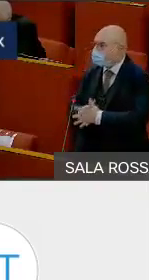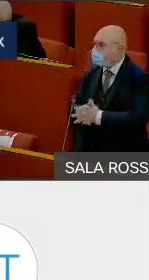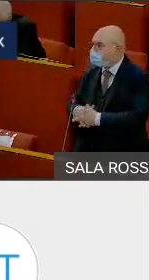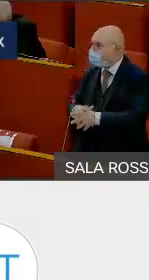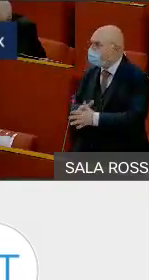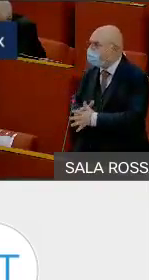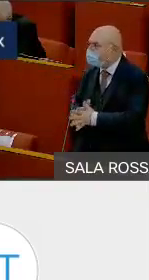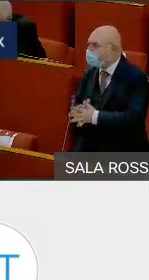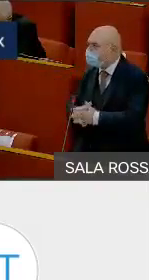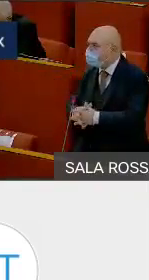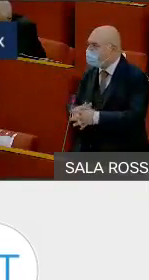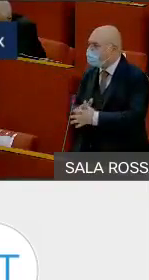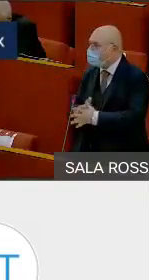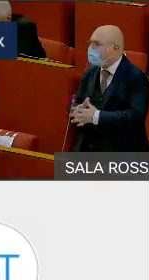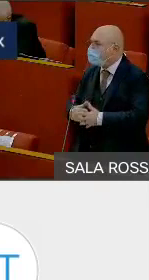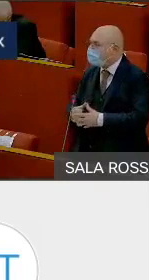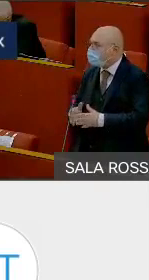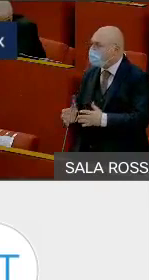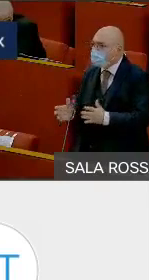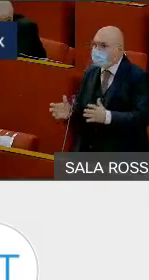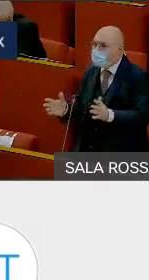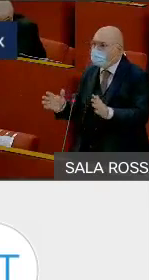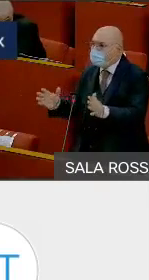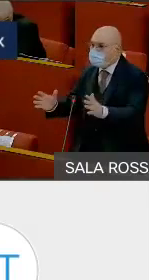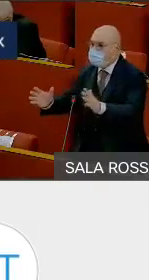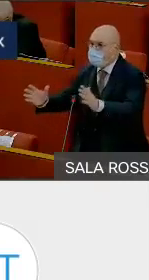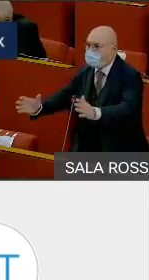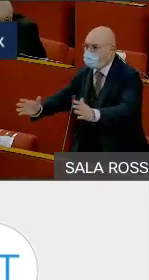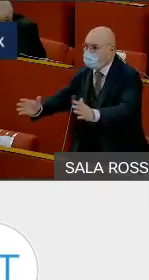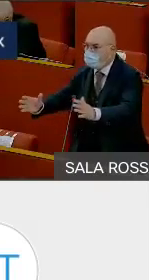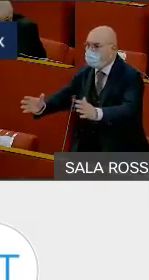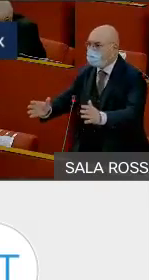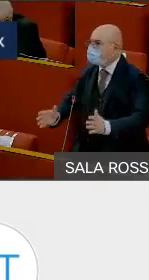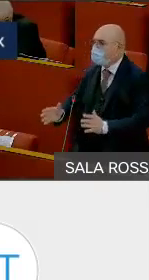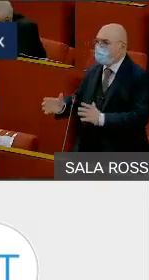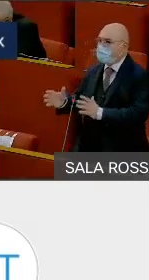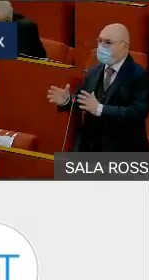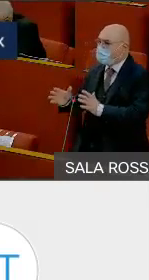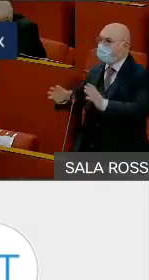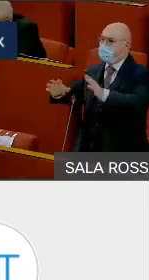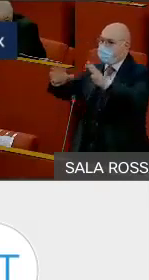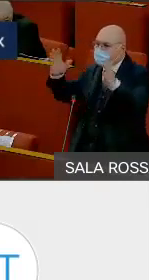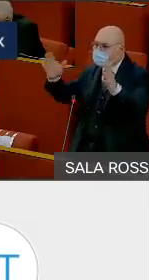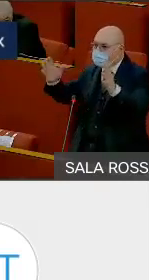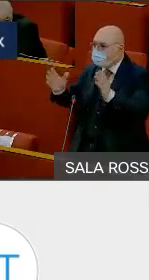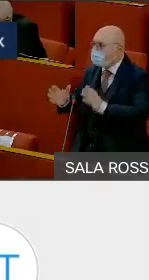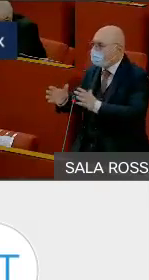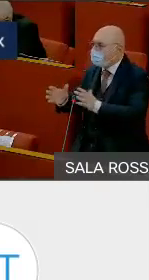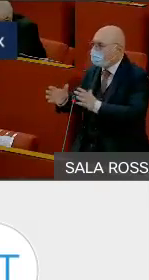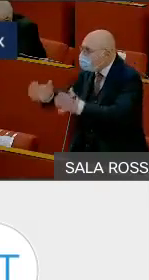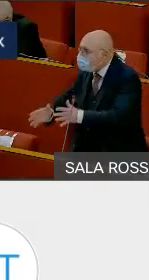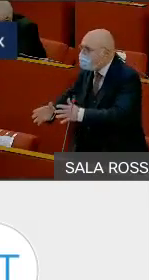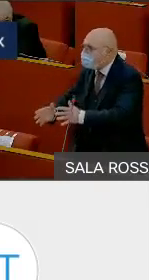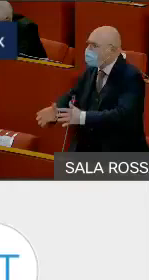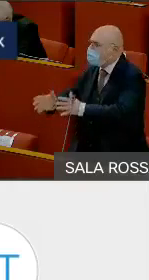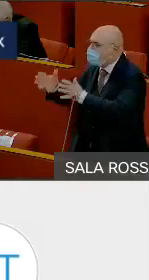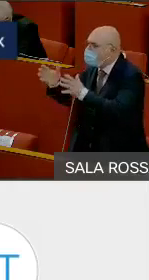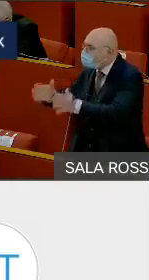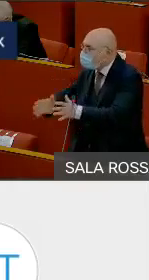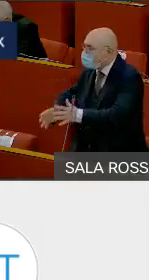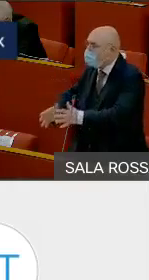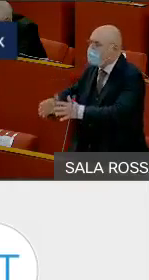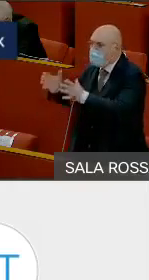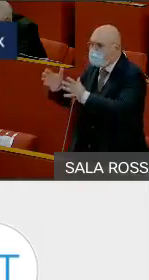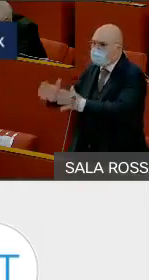varie sui valori dei terreni e delle vendite e vedrete che c'è una bella differenza che non è che va preso in considerazione va determinato e va fatto